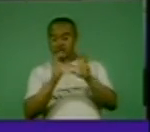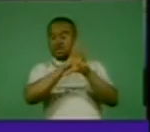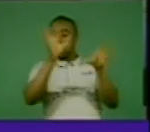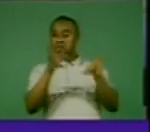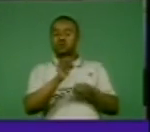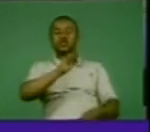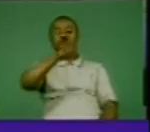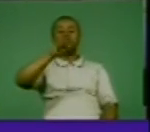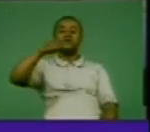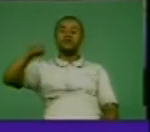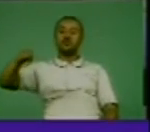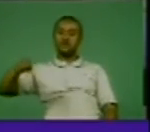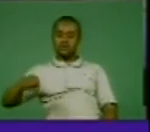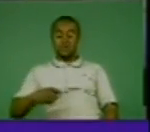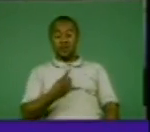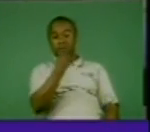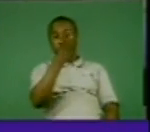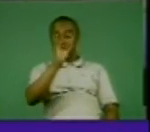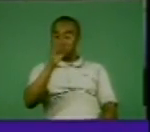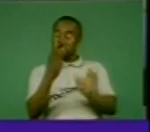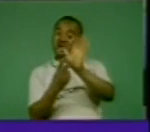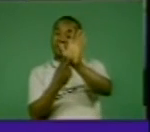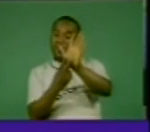ndio 107,